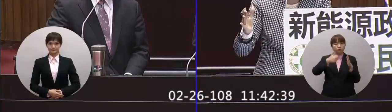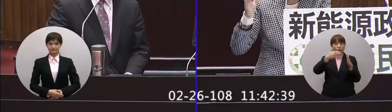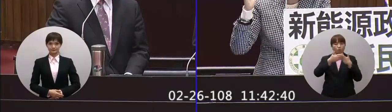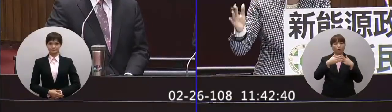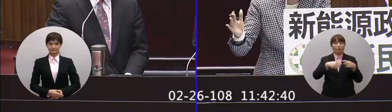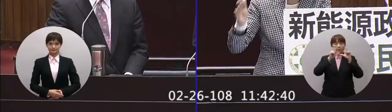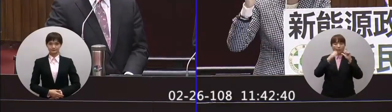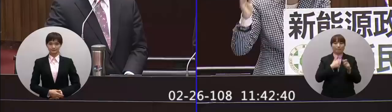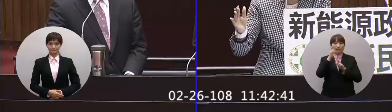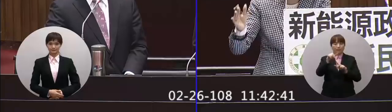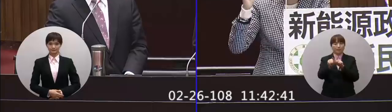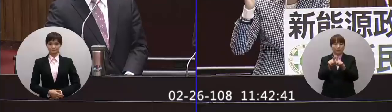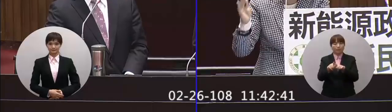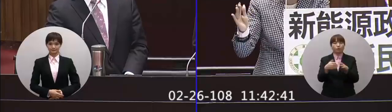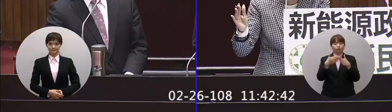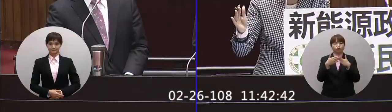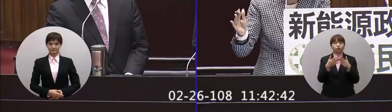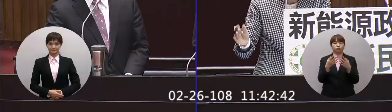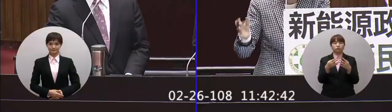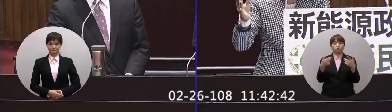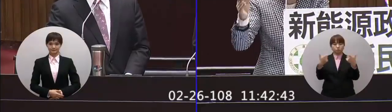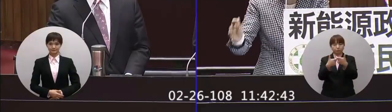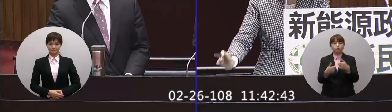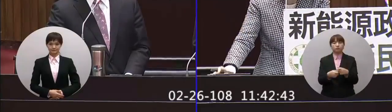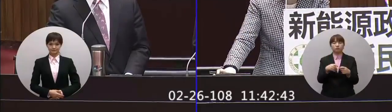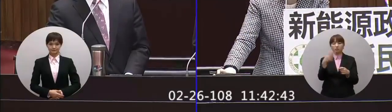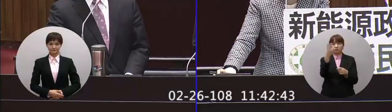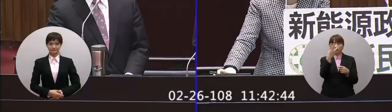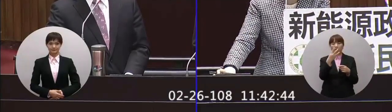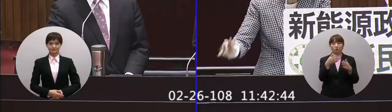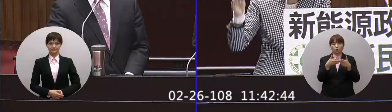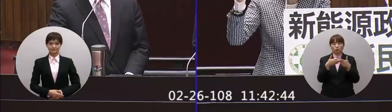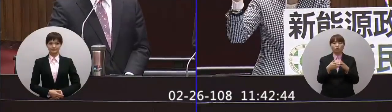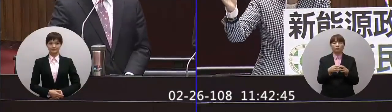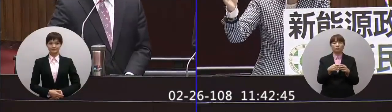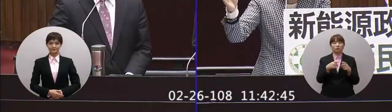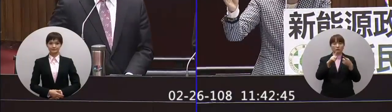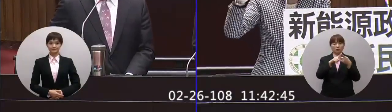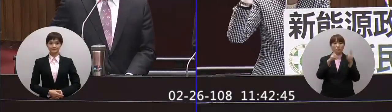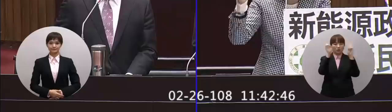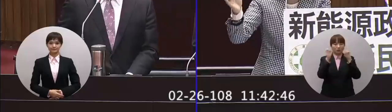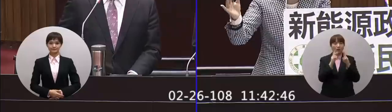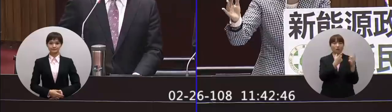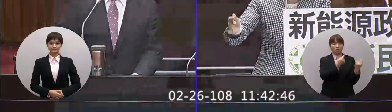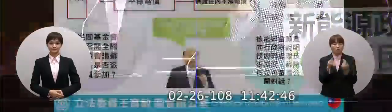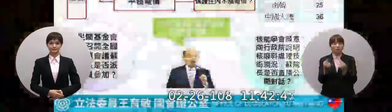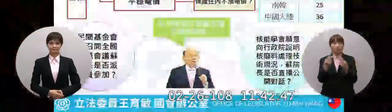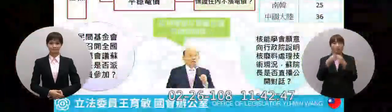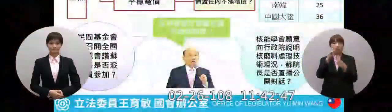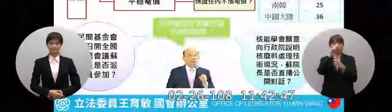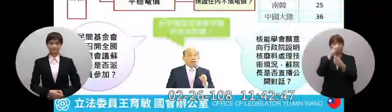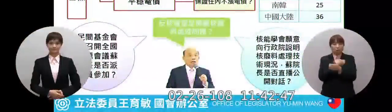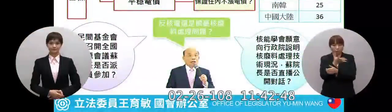务实科学的角度来探讨。而有三个原则非常重要，你就是要稳定供电，减少空